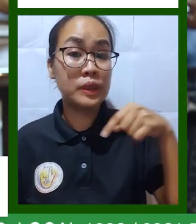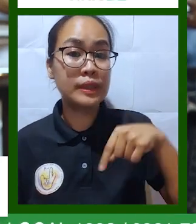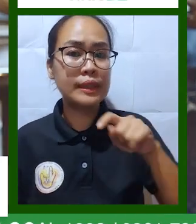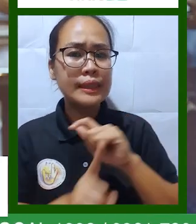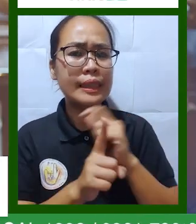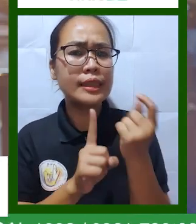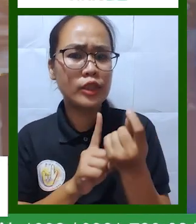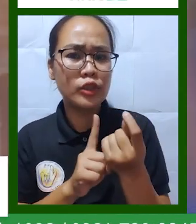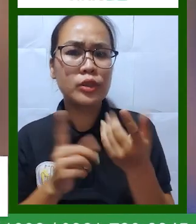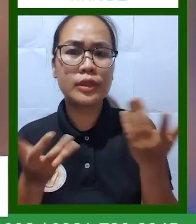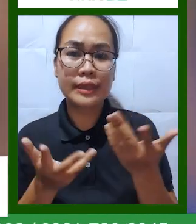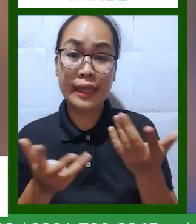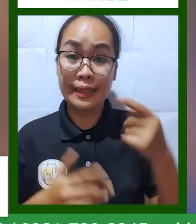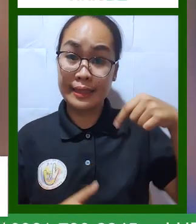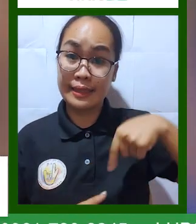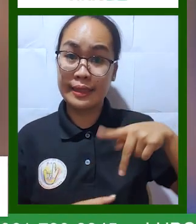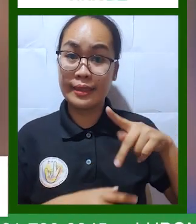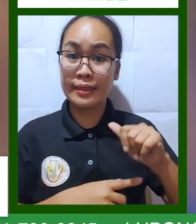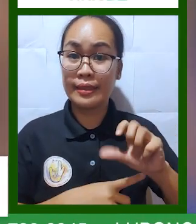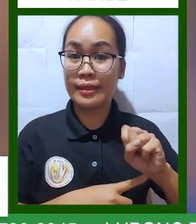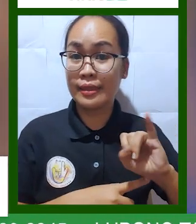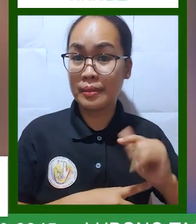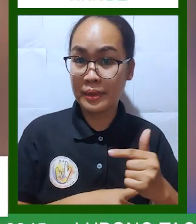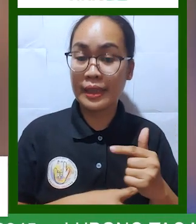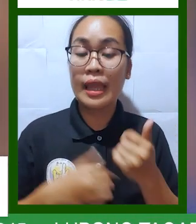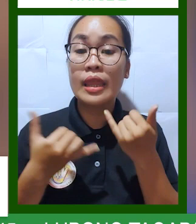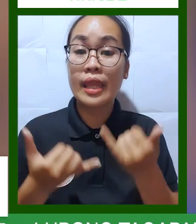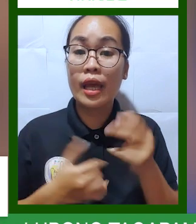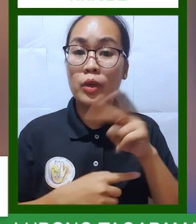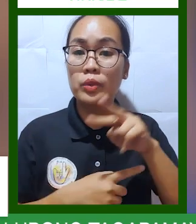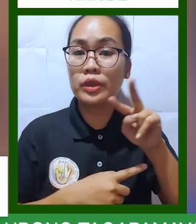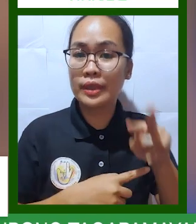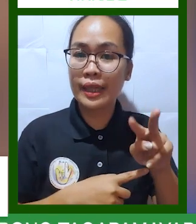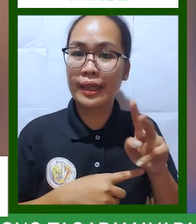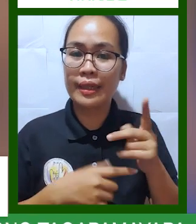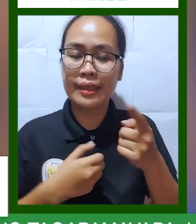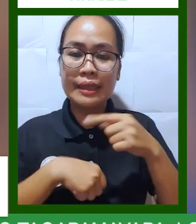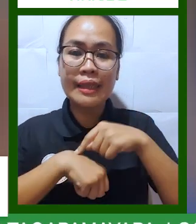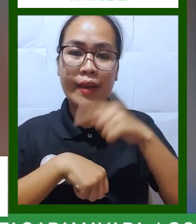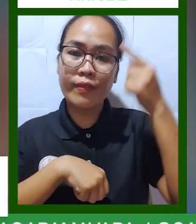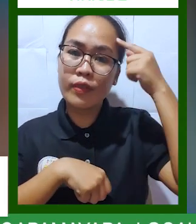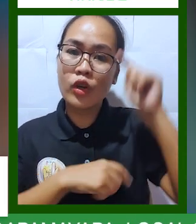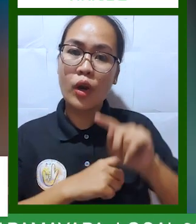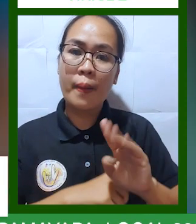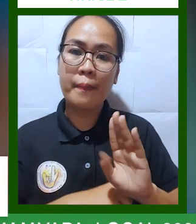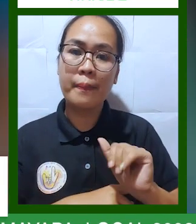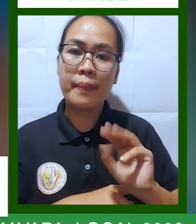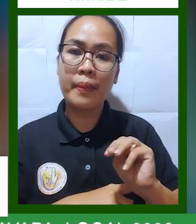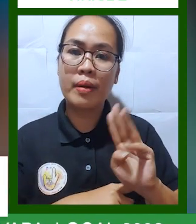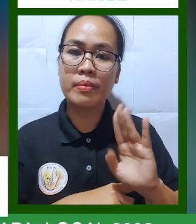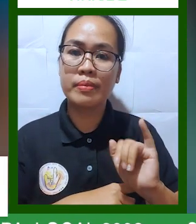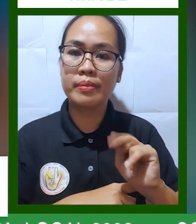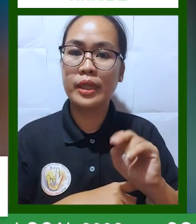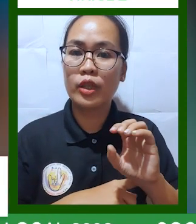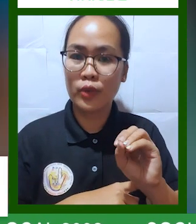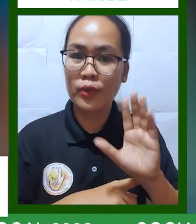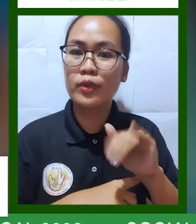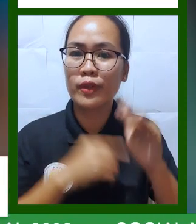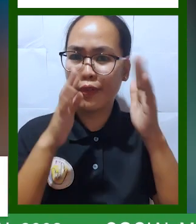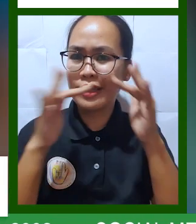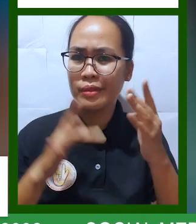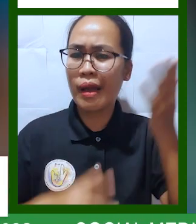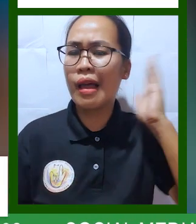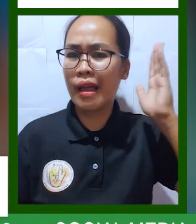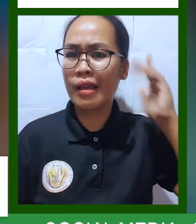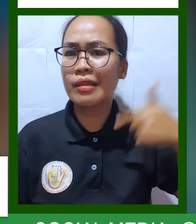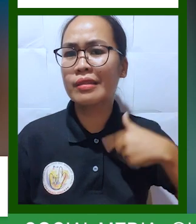na po dito po sa ating lungsod. No? In fact, this is the 22nd na Bambino Festival already sa Pasig City.